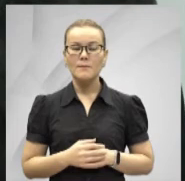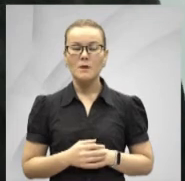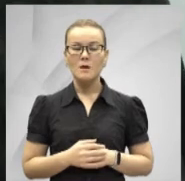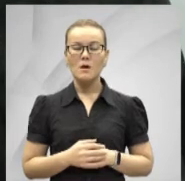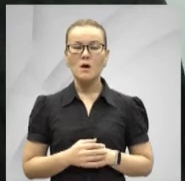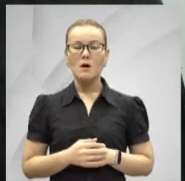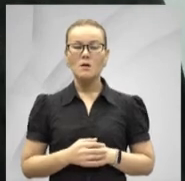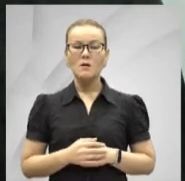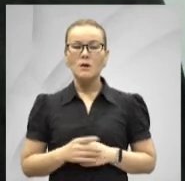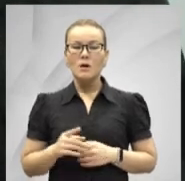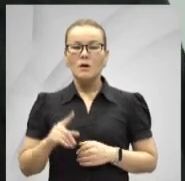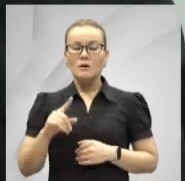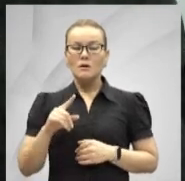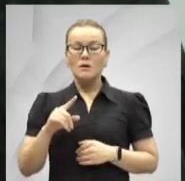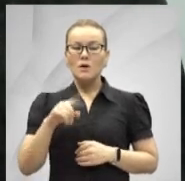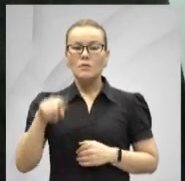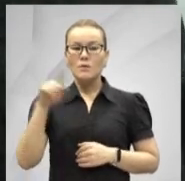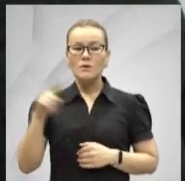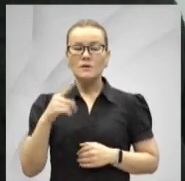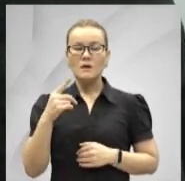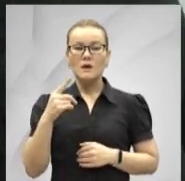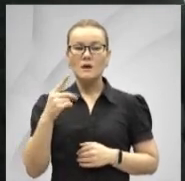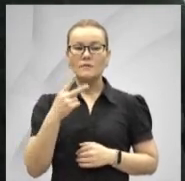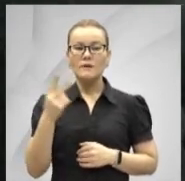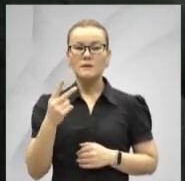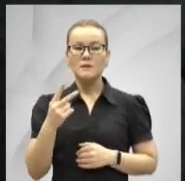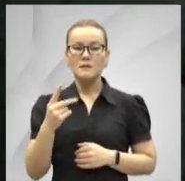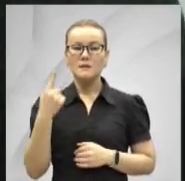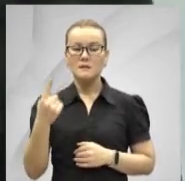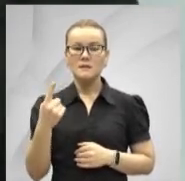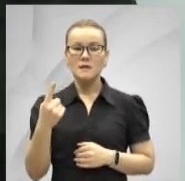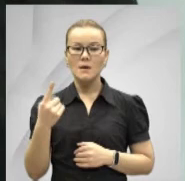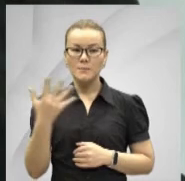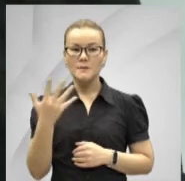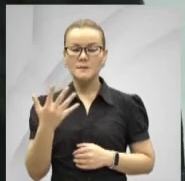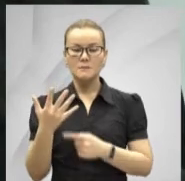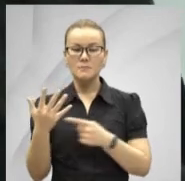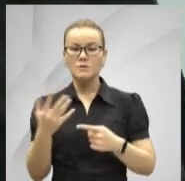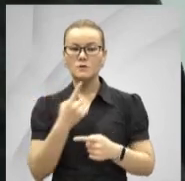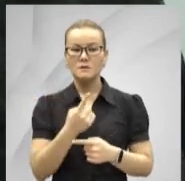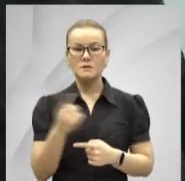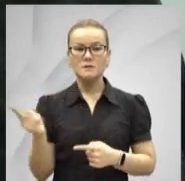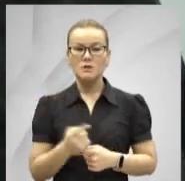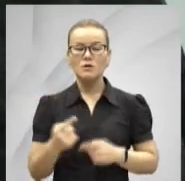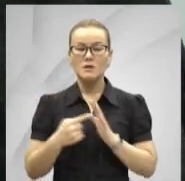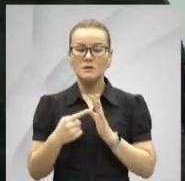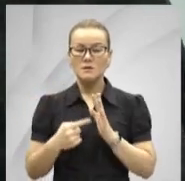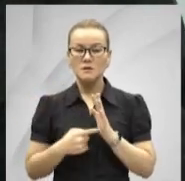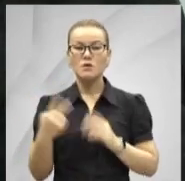Корень квадратный из 5 минус 1 деленное на 2 и